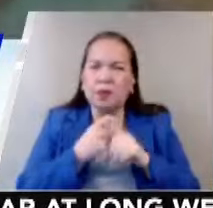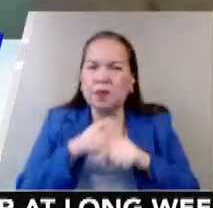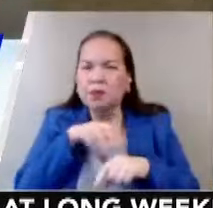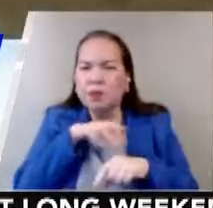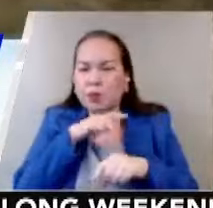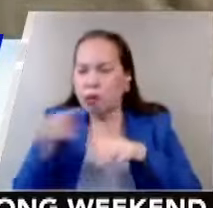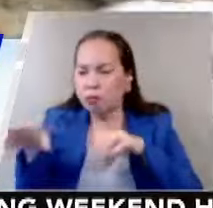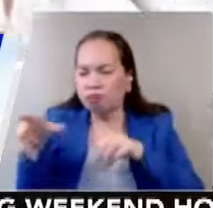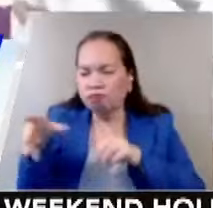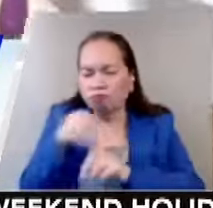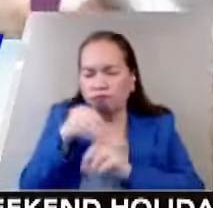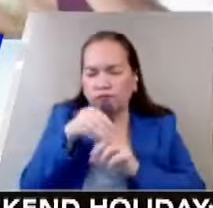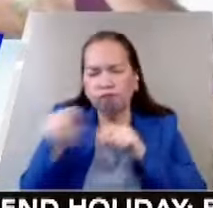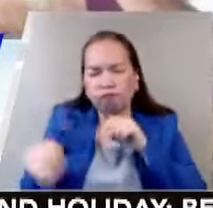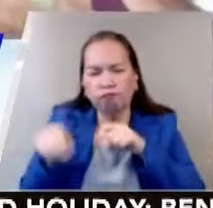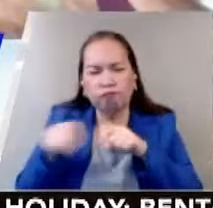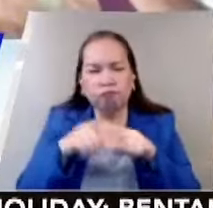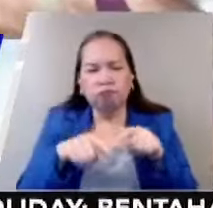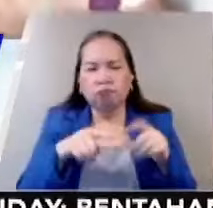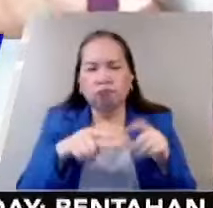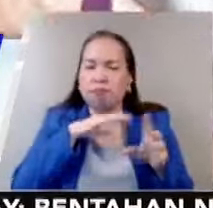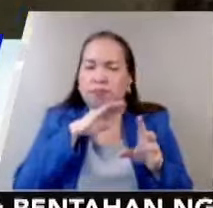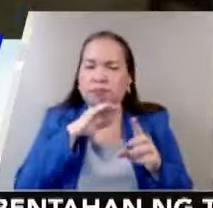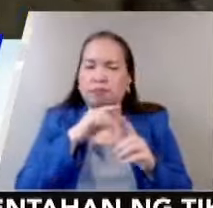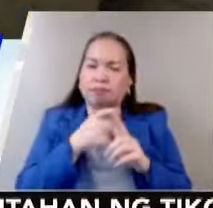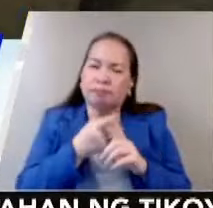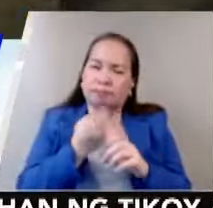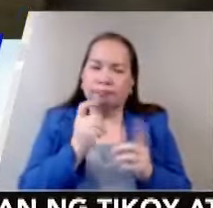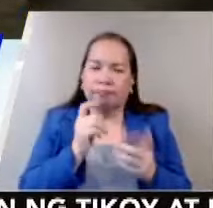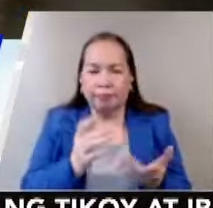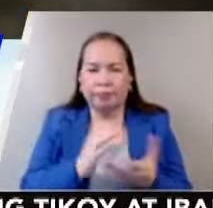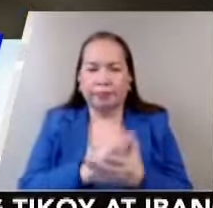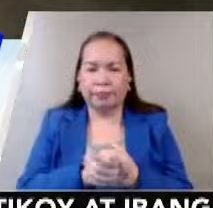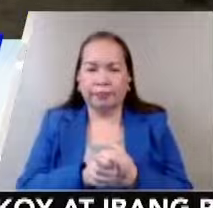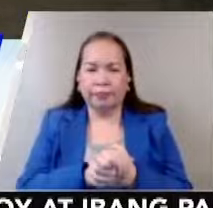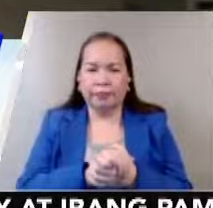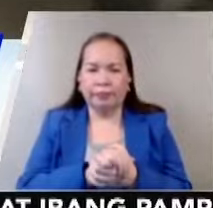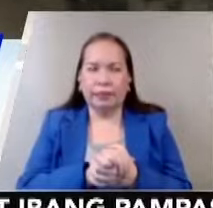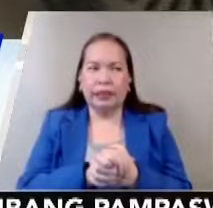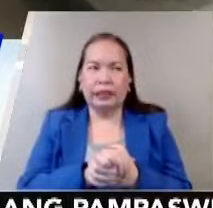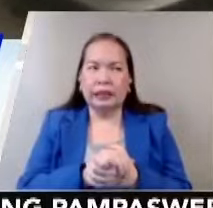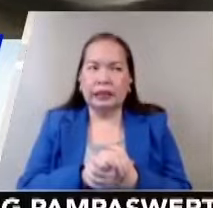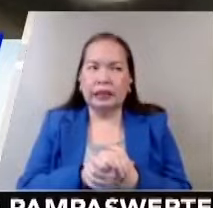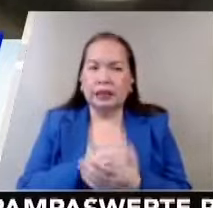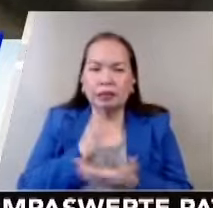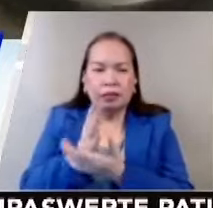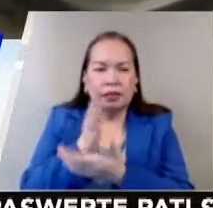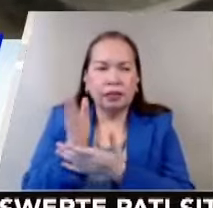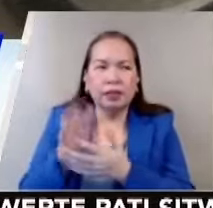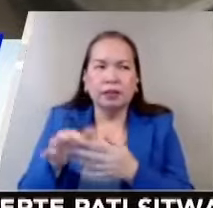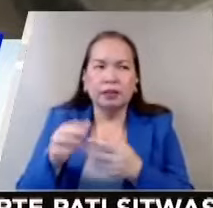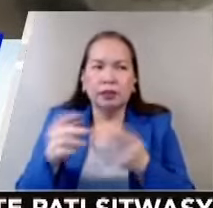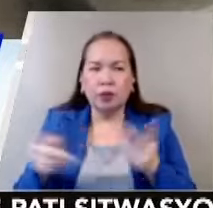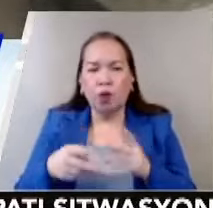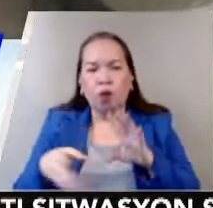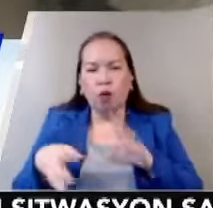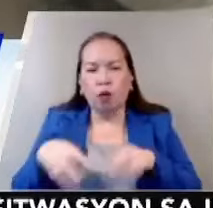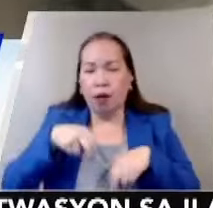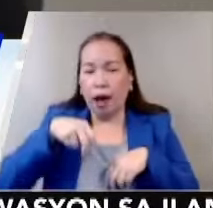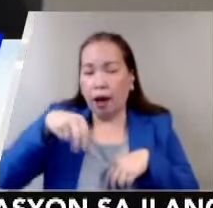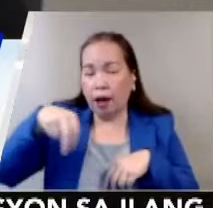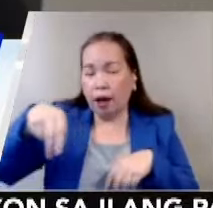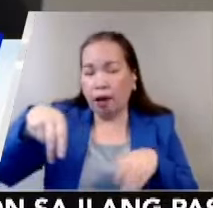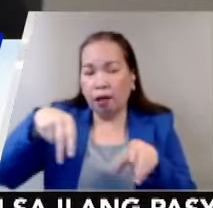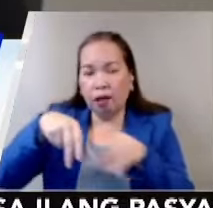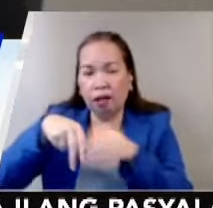bakterya. Pwede ho na nakuha na yon dahil sa mga nakukuha niya habang naglalakad siya sa nangangalakal. Ngayon